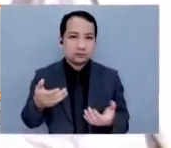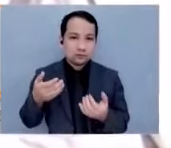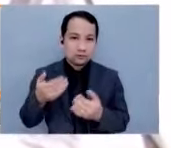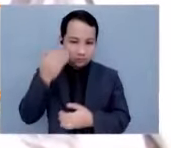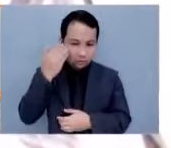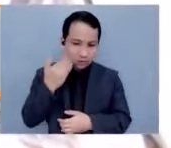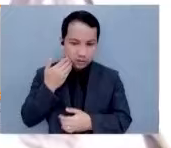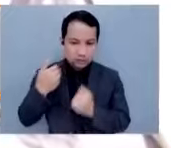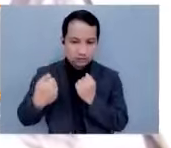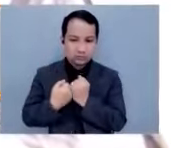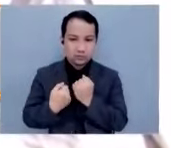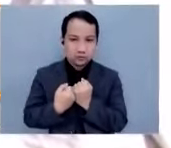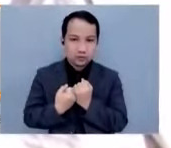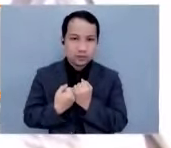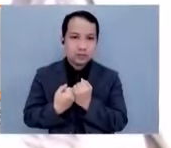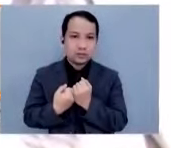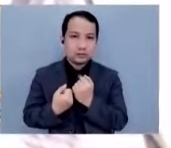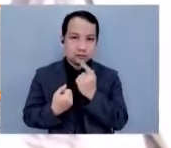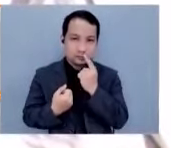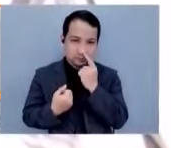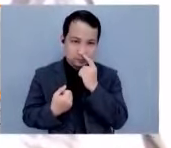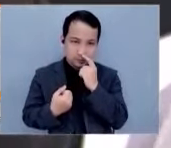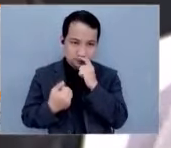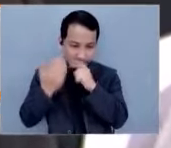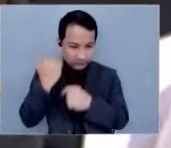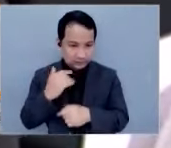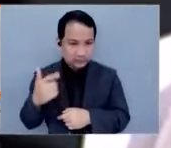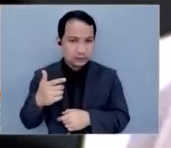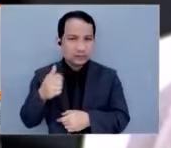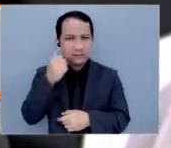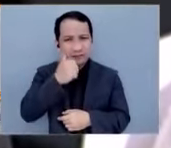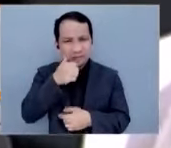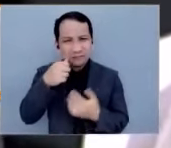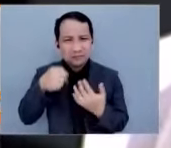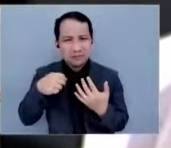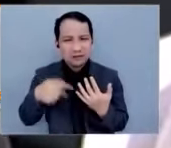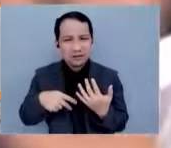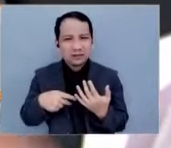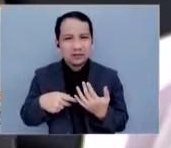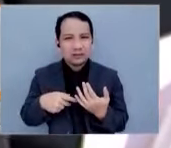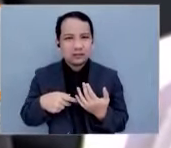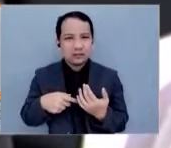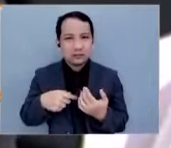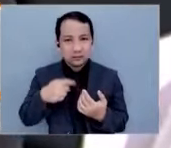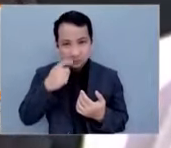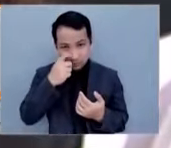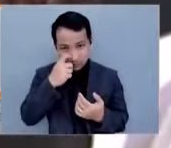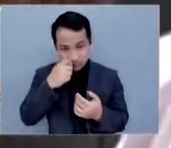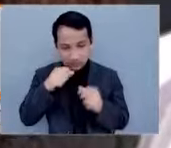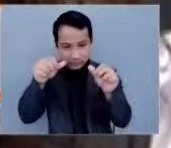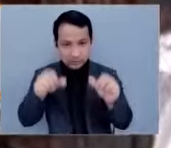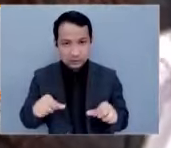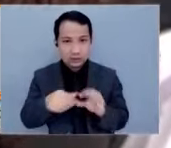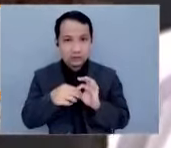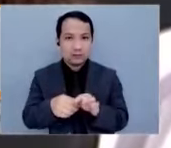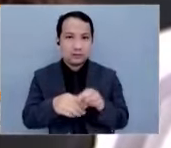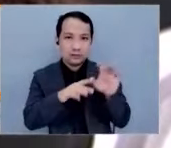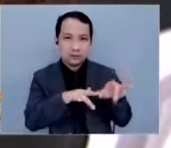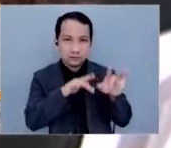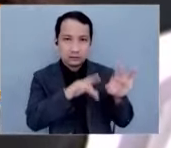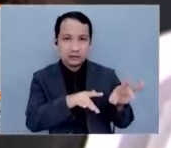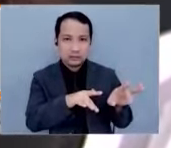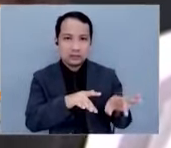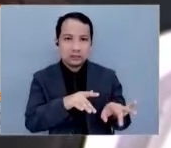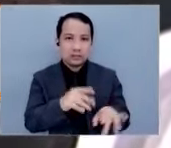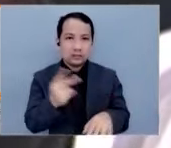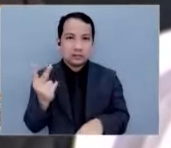sustento. Nakukuha pang mambabae. Ano nga yung sinabi ng kabit niya dun sa post nila? Kawawa ka naman,